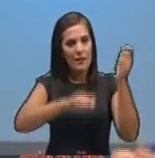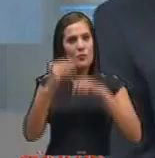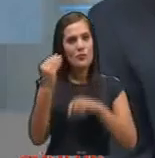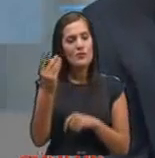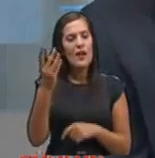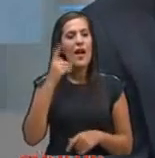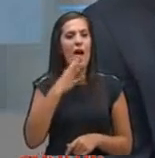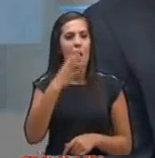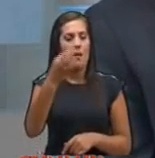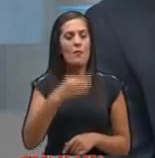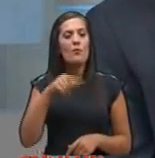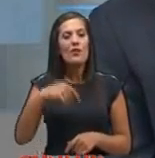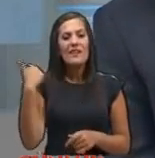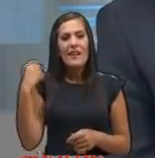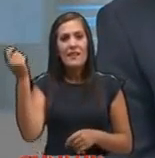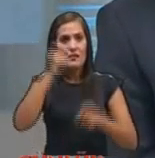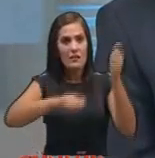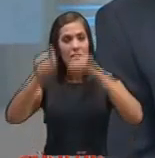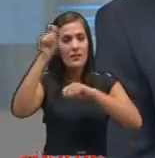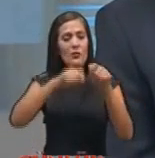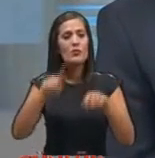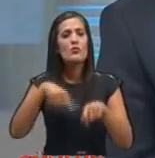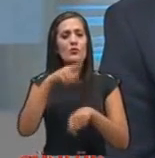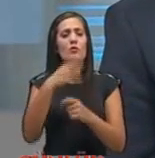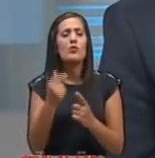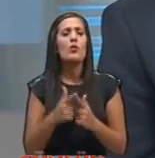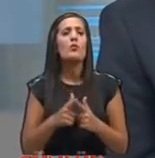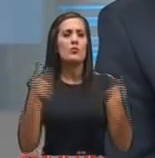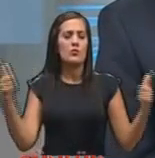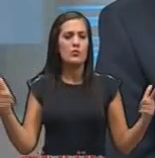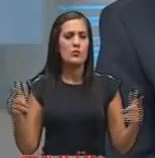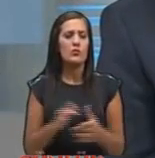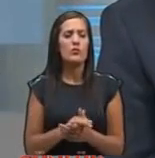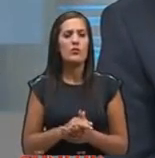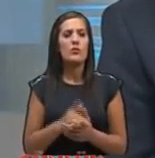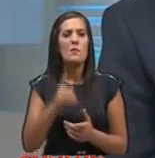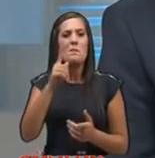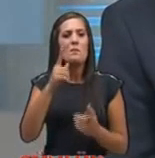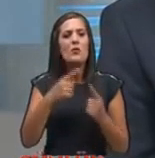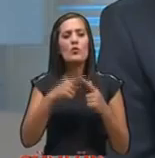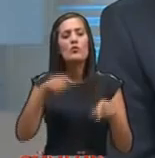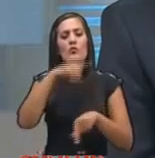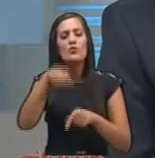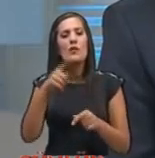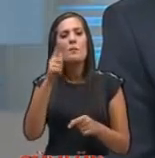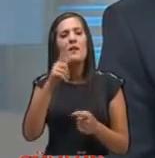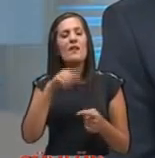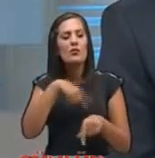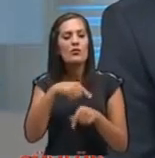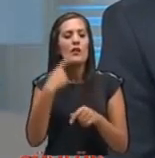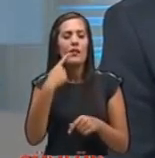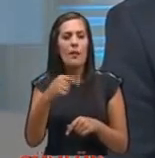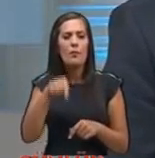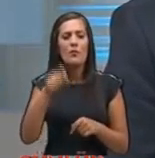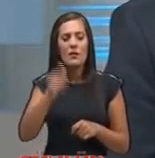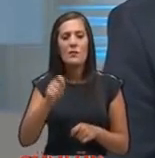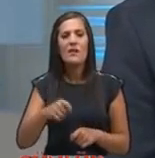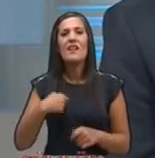haber. Yenileniyor. Bu süreç tabii çok uzun vadeli bir süreç. Bu sene yapılan